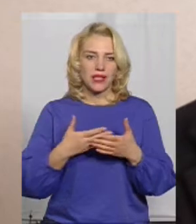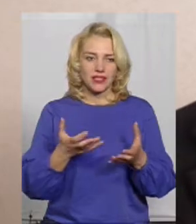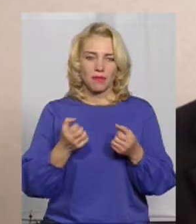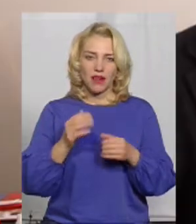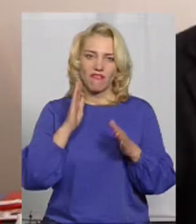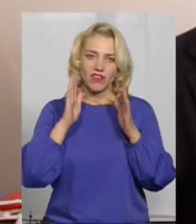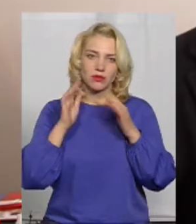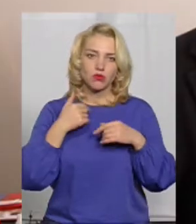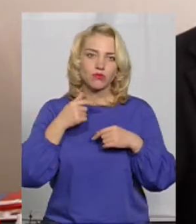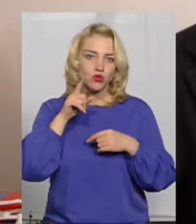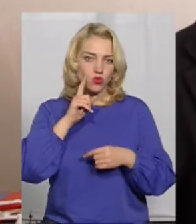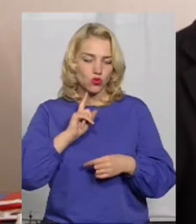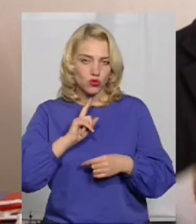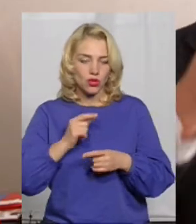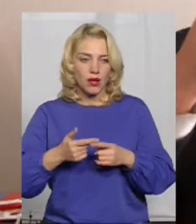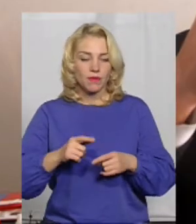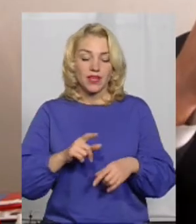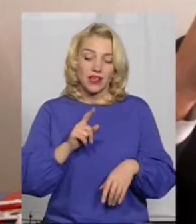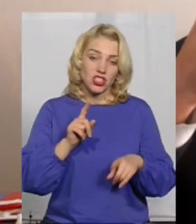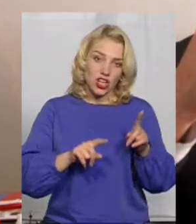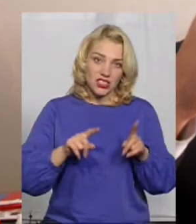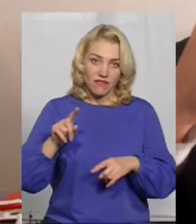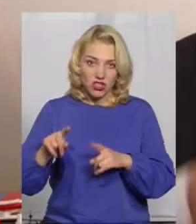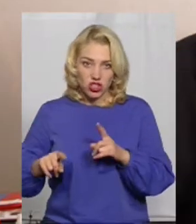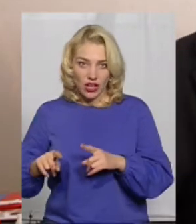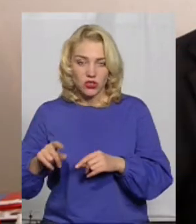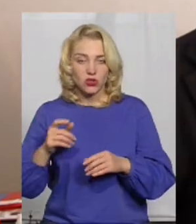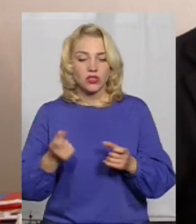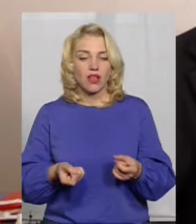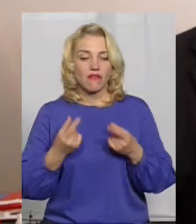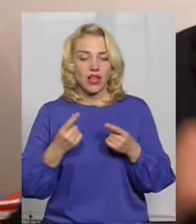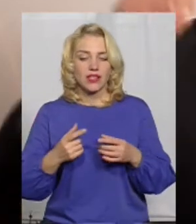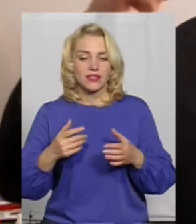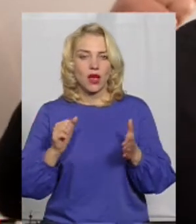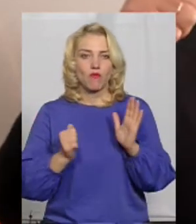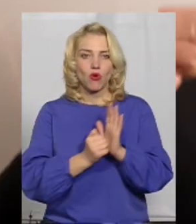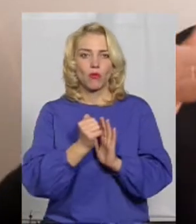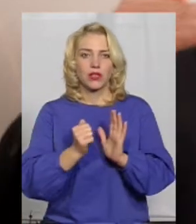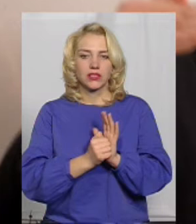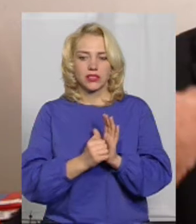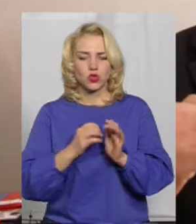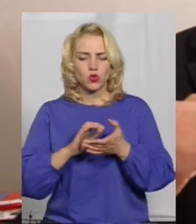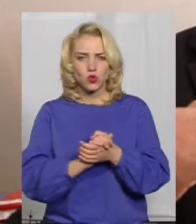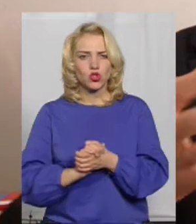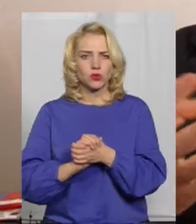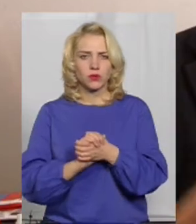більш зручніший. Час від часу, навіть коли з'являється якась публікація суспільно значима, всі коментарі